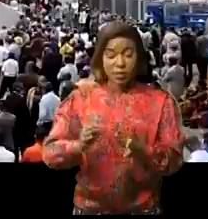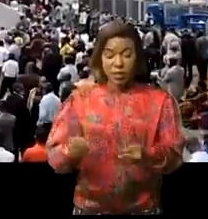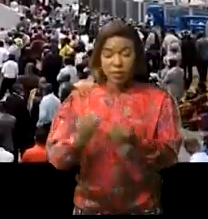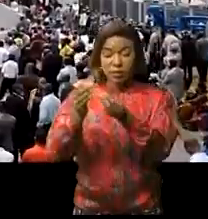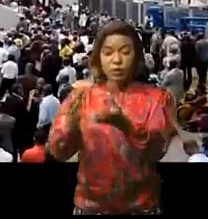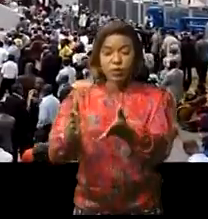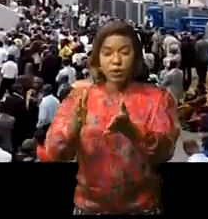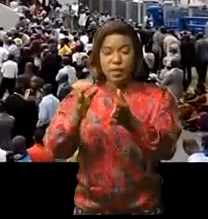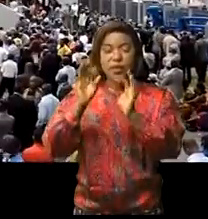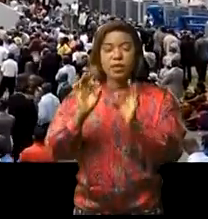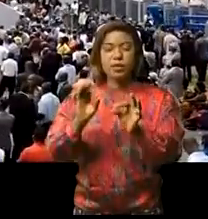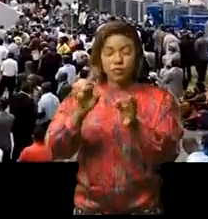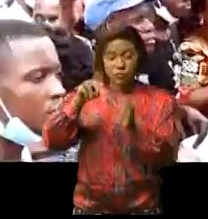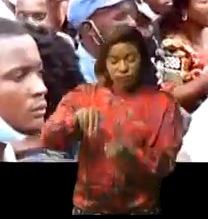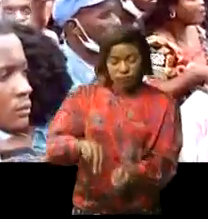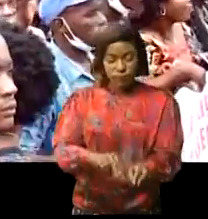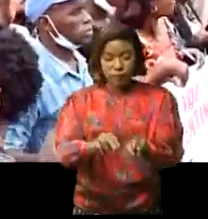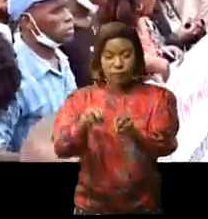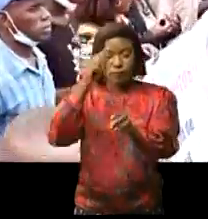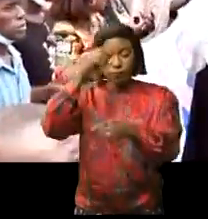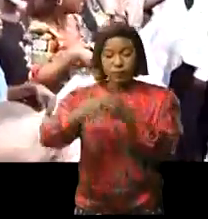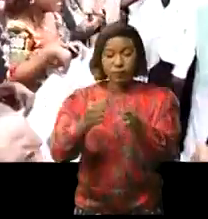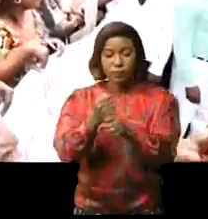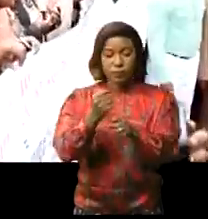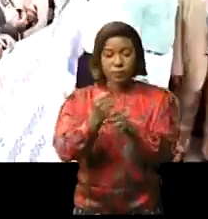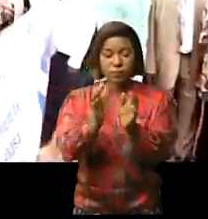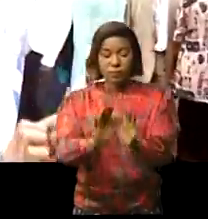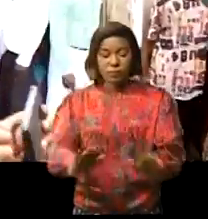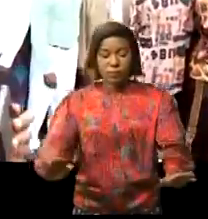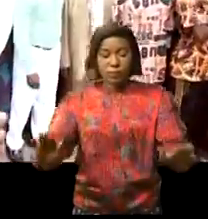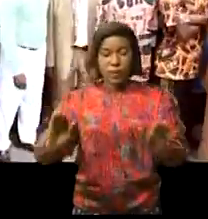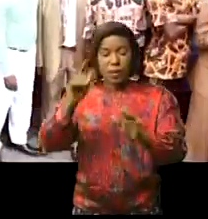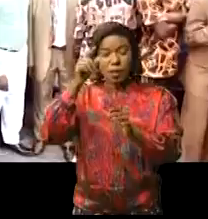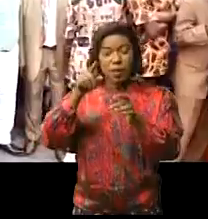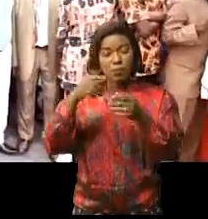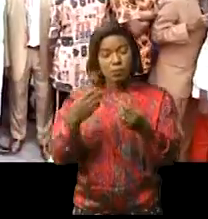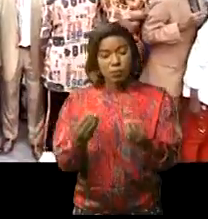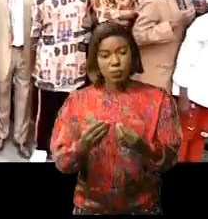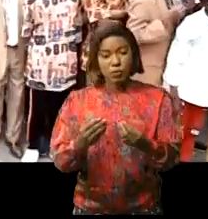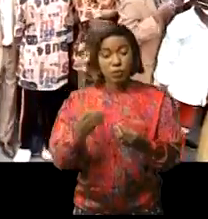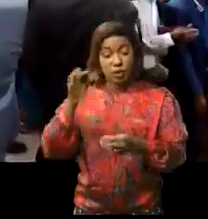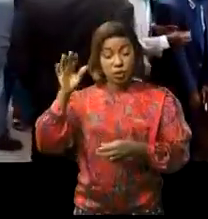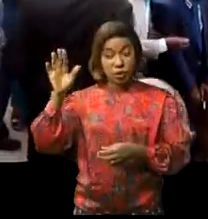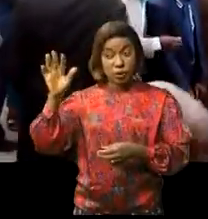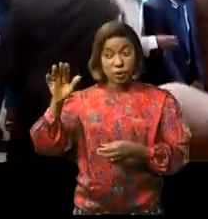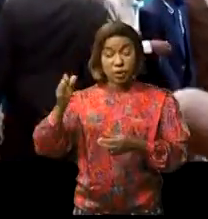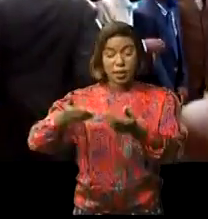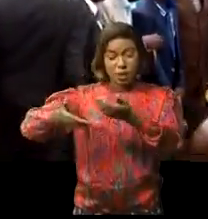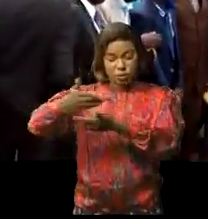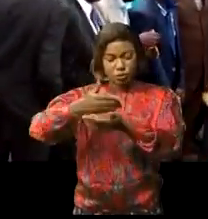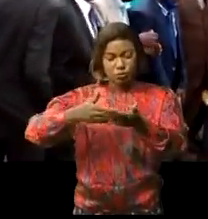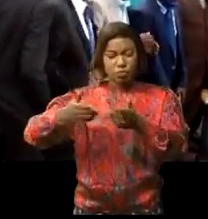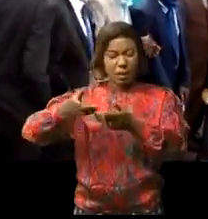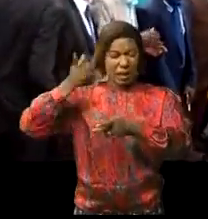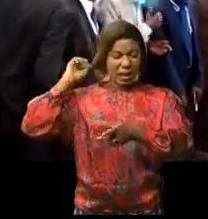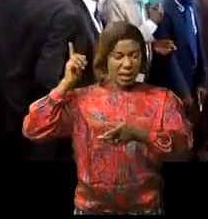de nouvelles orientations dans les travaux d'assainissement de leur juridiction afin que Kinshasa revête de sa